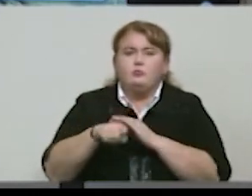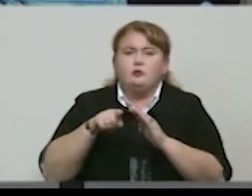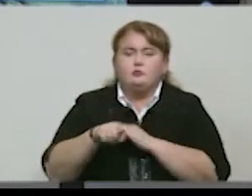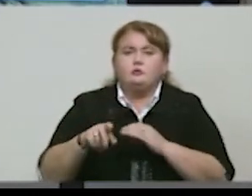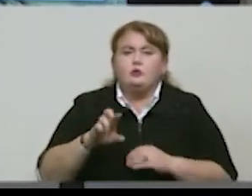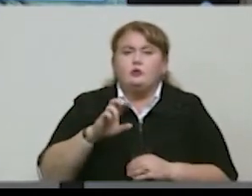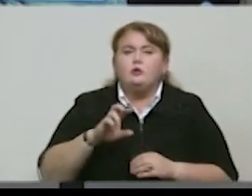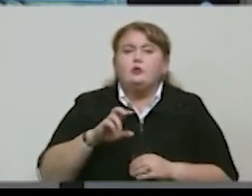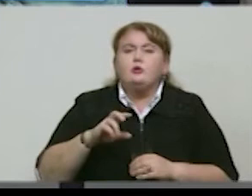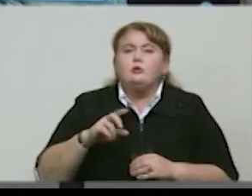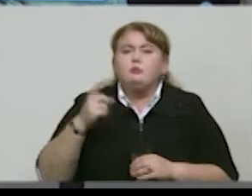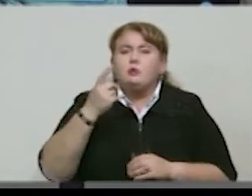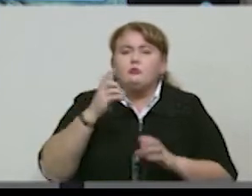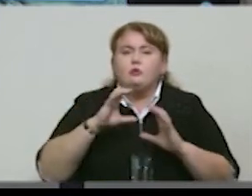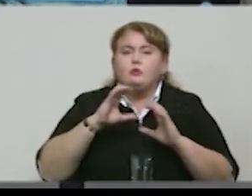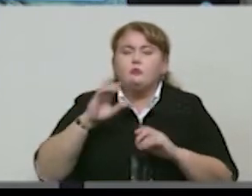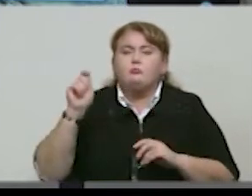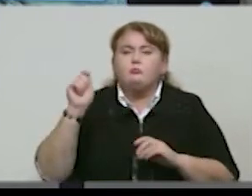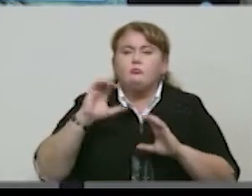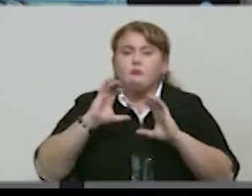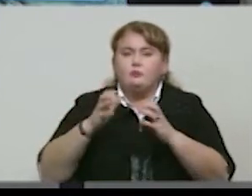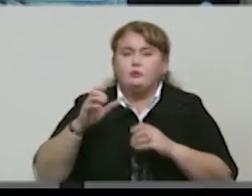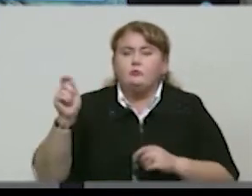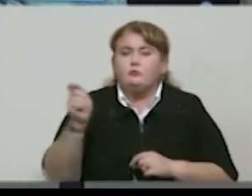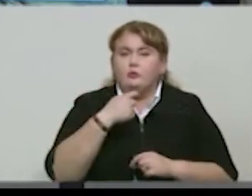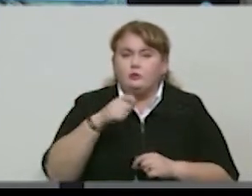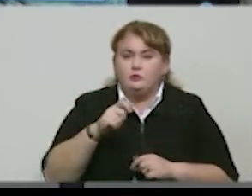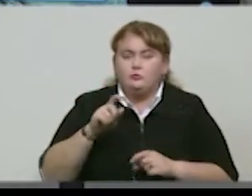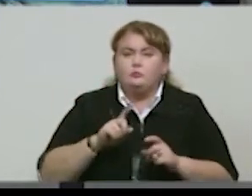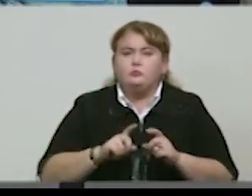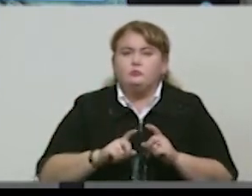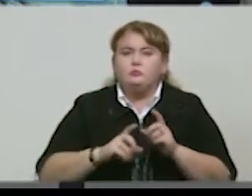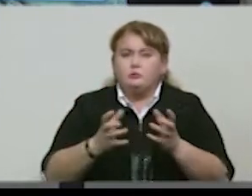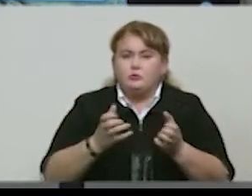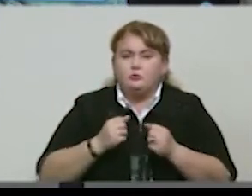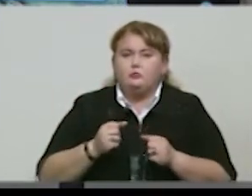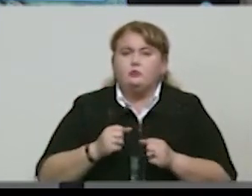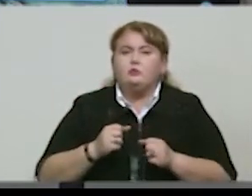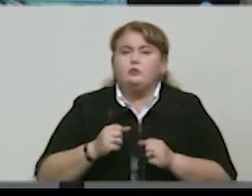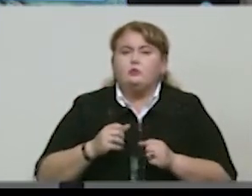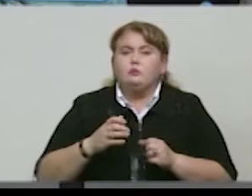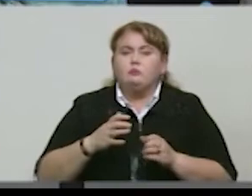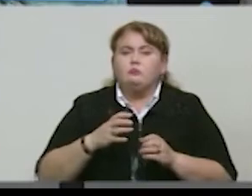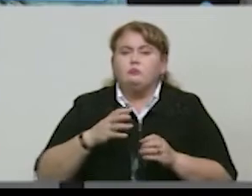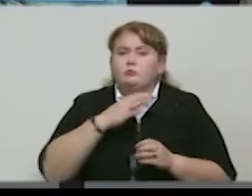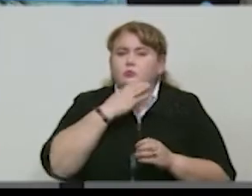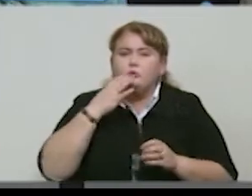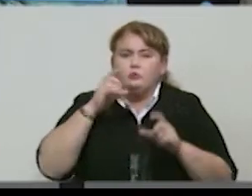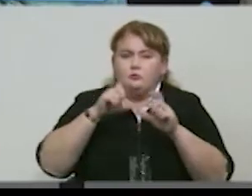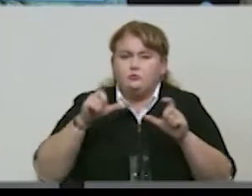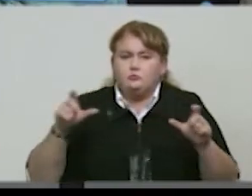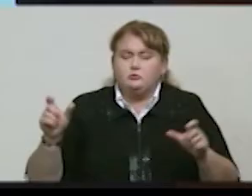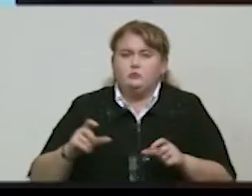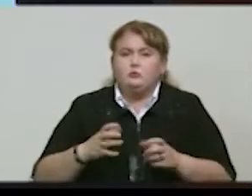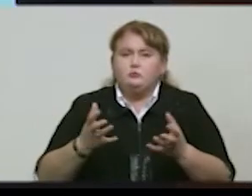мировую войну в Туркестанский край принял 80 тысяч беженцев. Но им нужно было жилье,